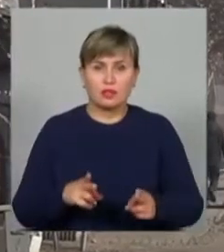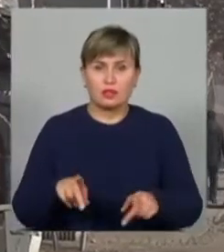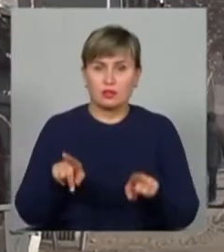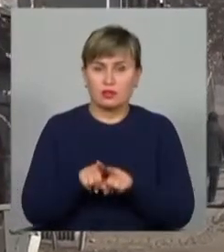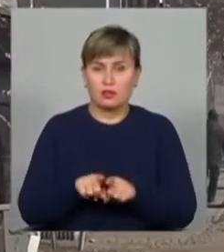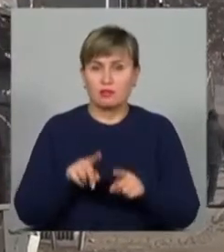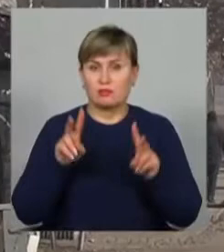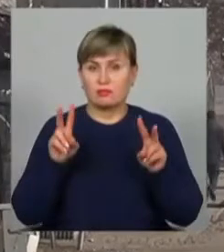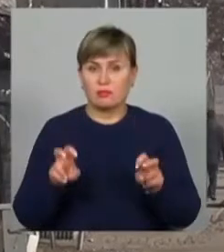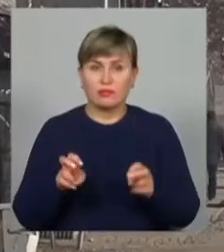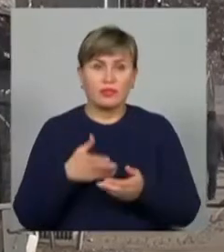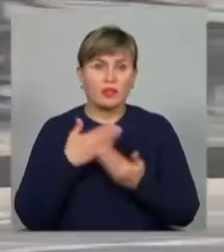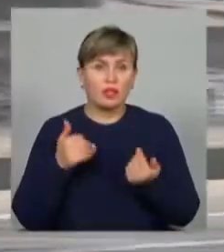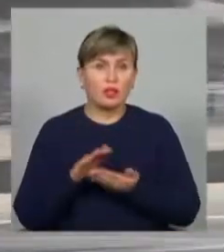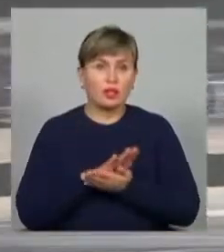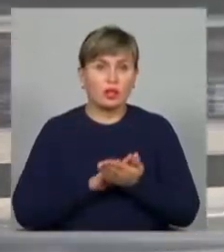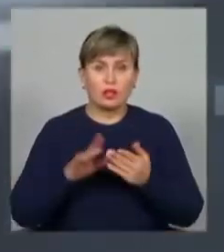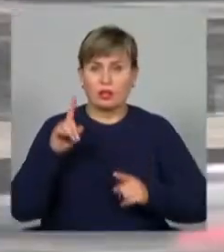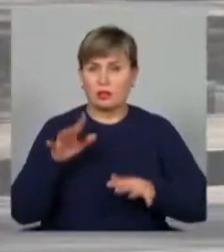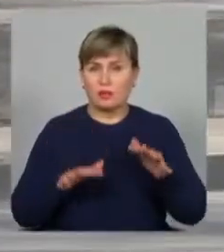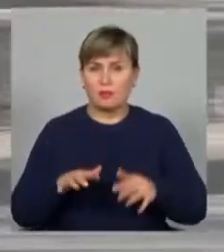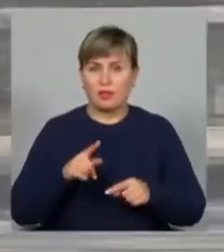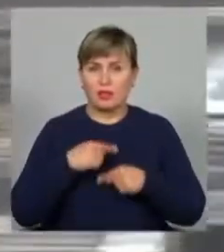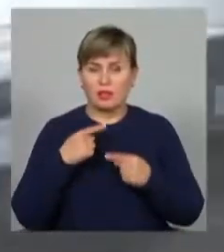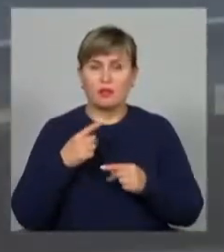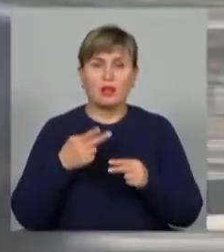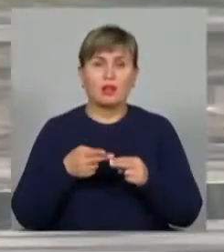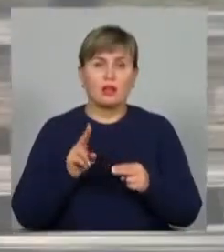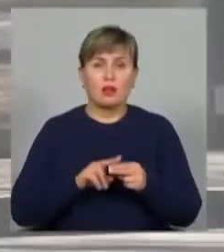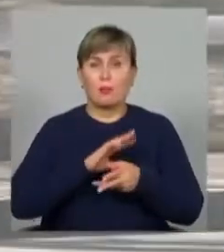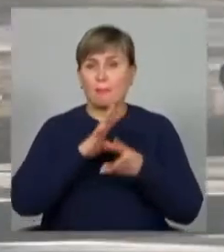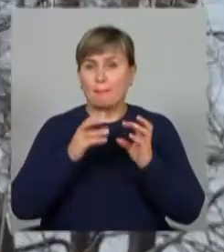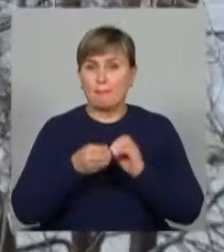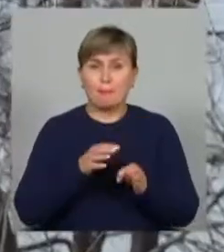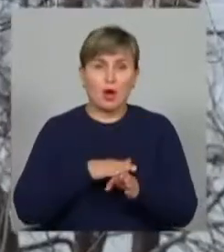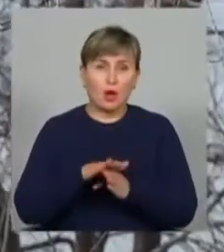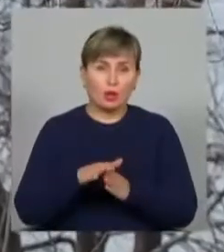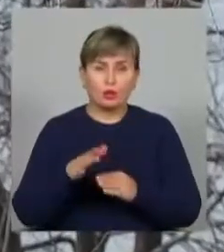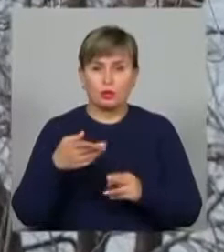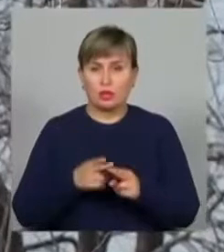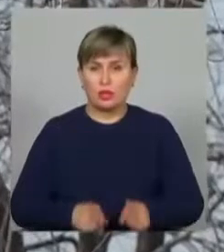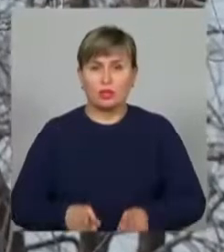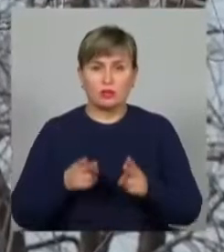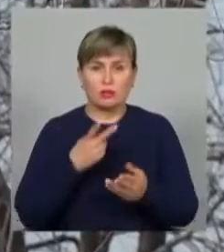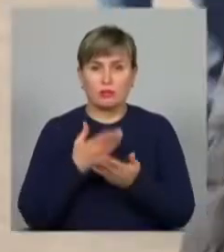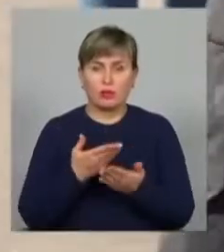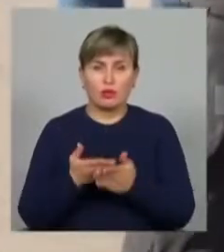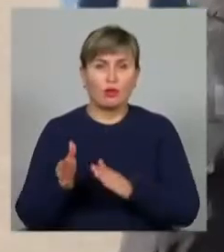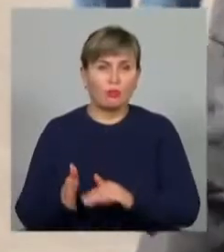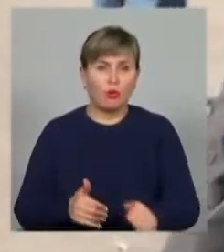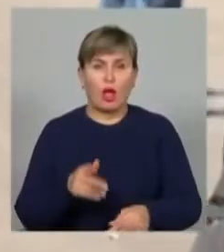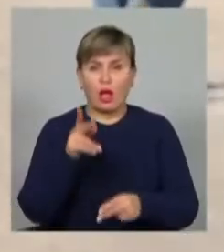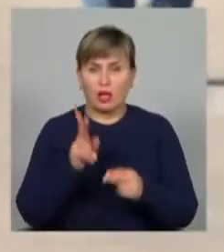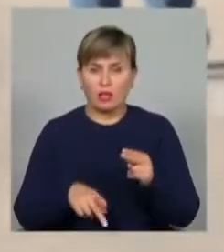элементами диверсии, нет никаких сомнений, считают эксперты. Впрочем, полную картину произошедшего обществу представят только после